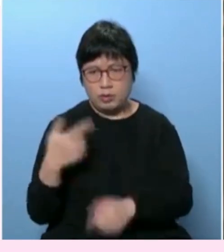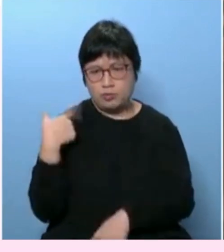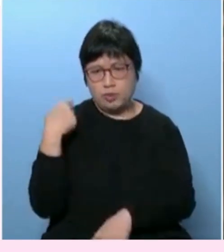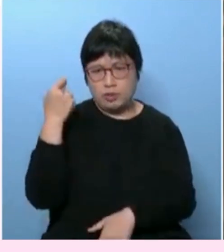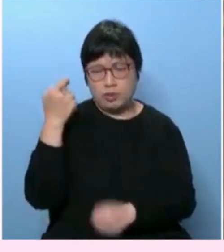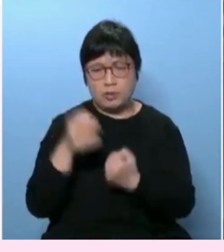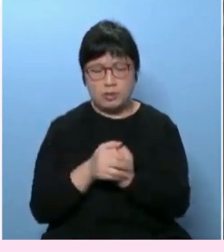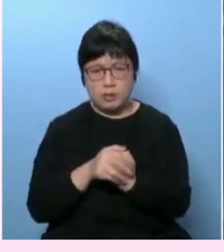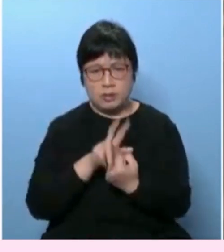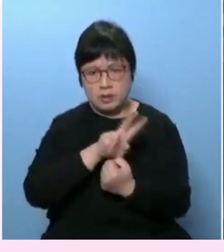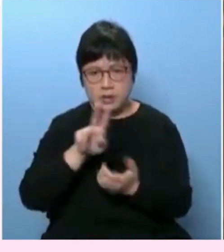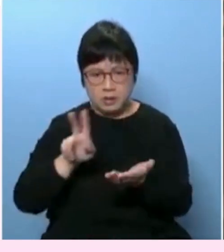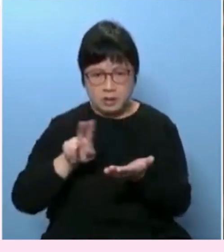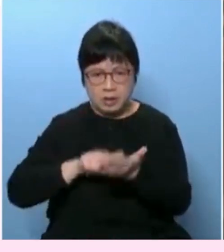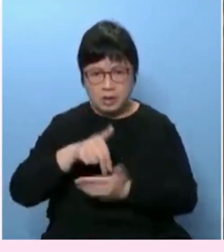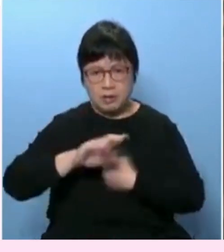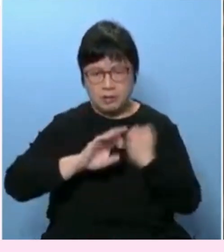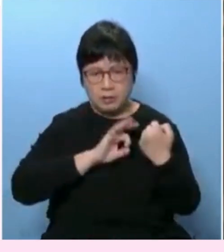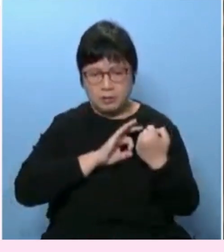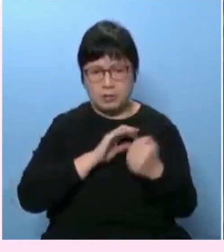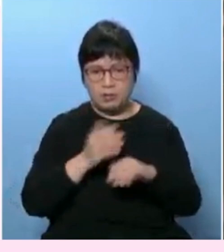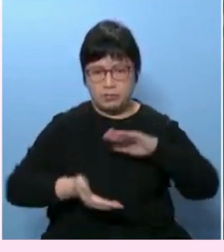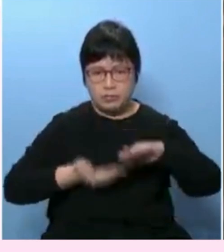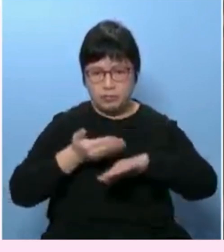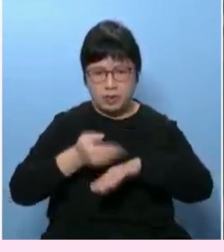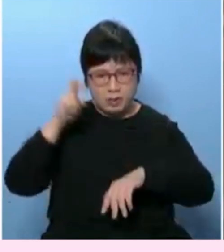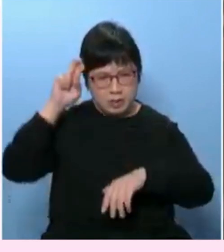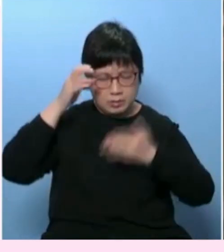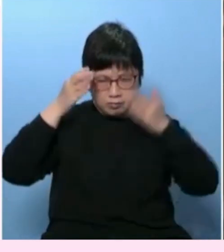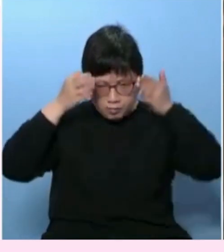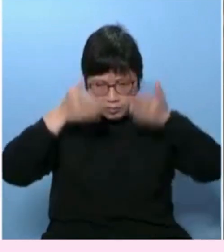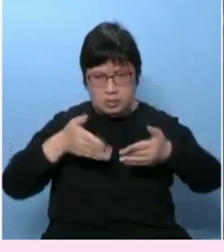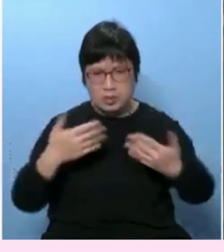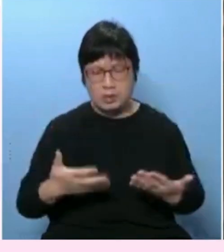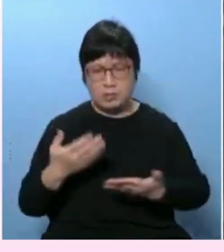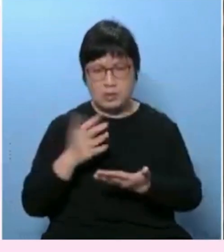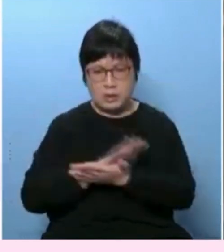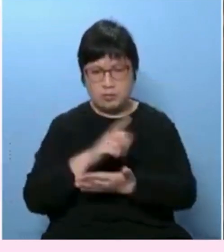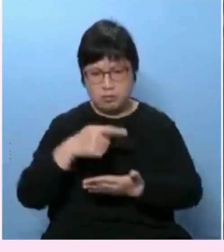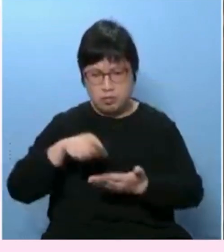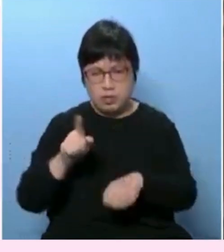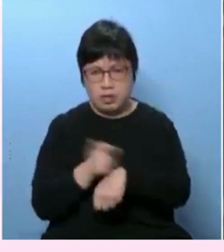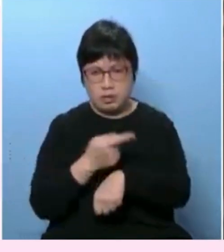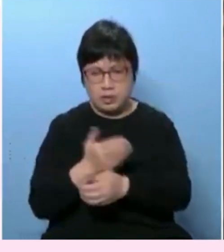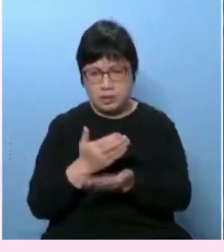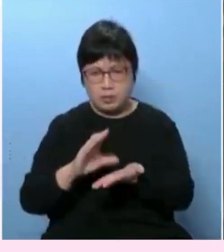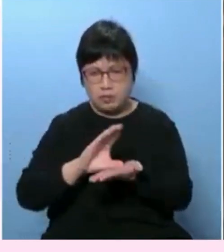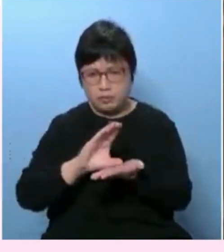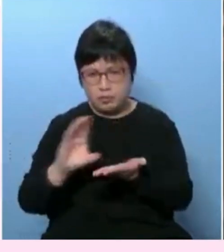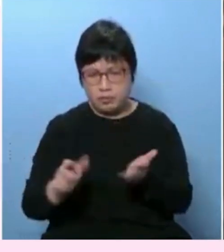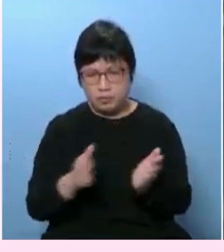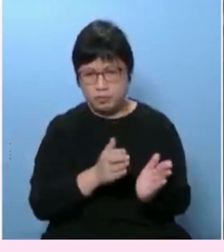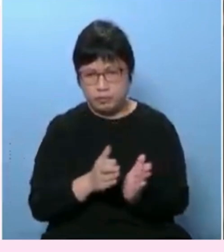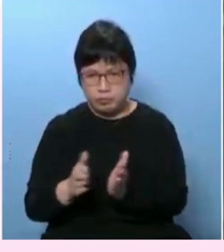間，我們都見到立法會整體是回歸理性務實，今年通過臨時撥款議案的過程都